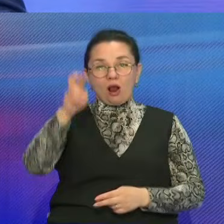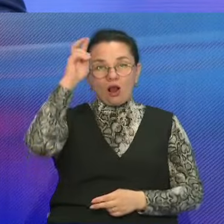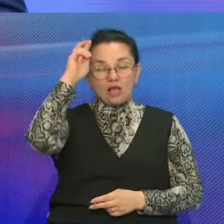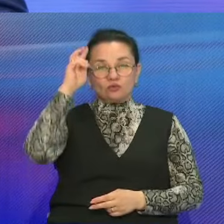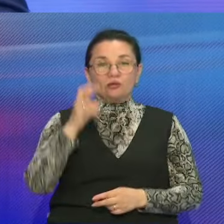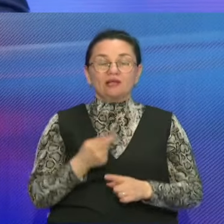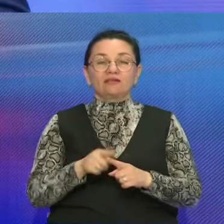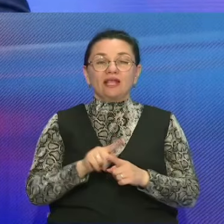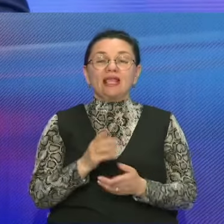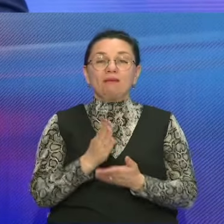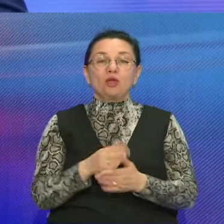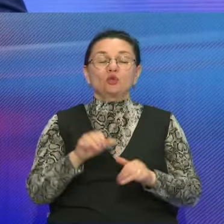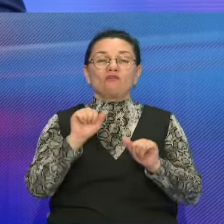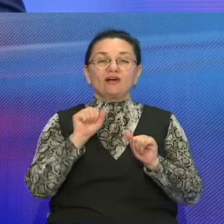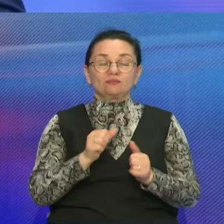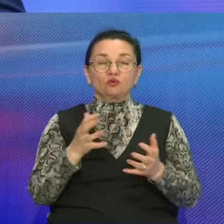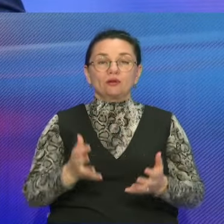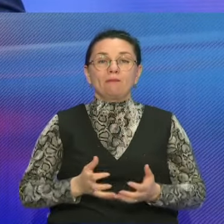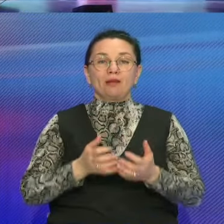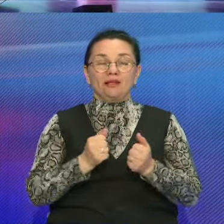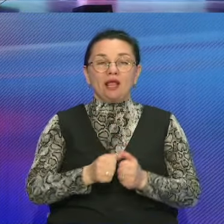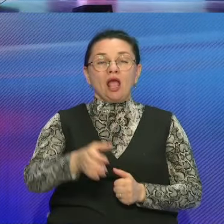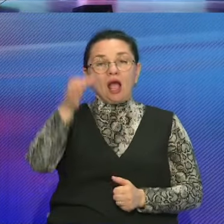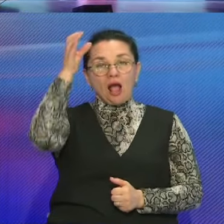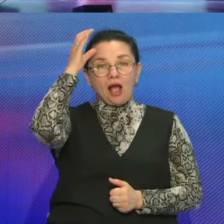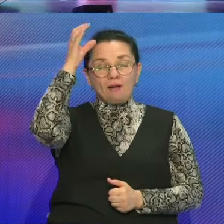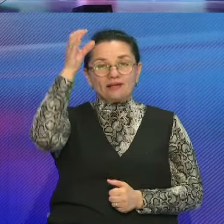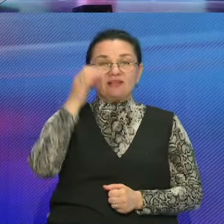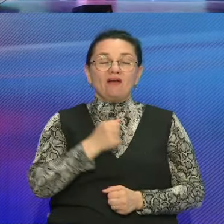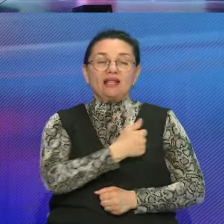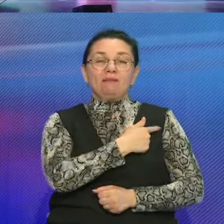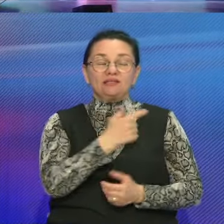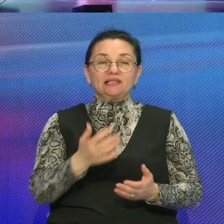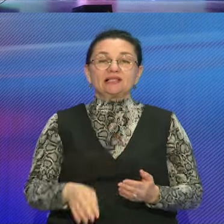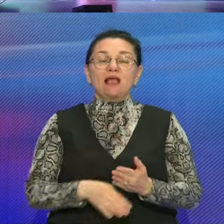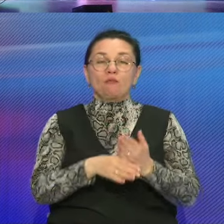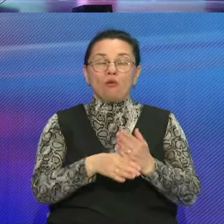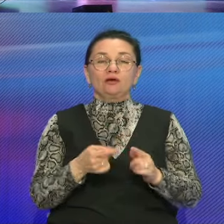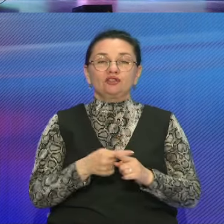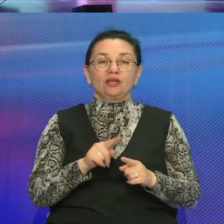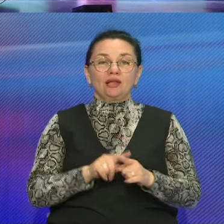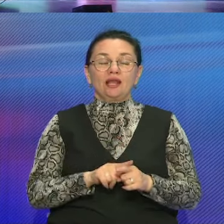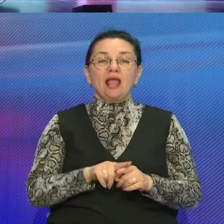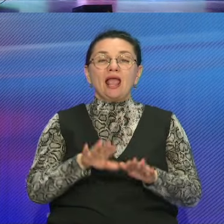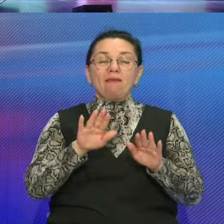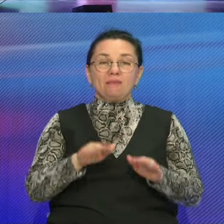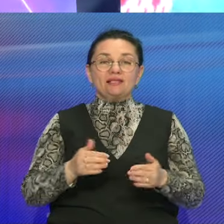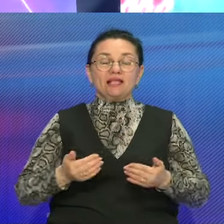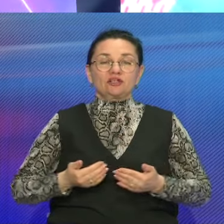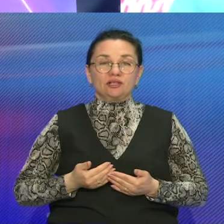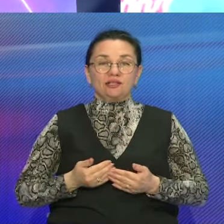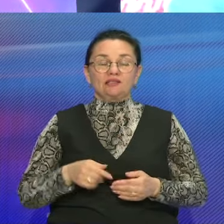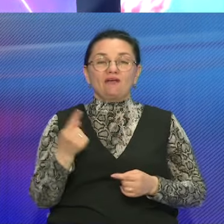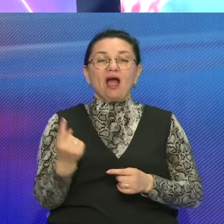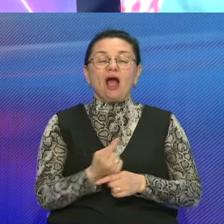мають рівні можливості у отриманні едукації і медицинської допомоги, у працевлаштуванні і вибори місця жительства. Одним